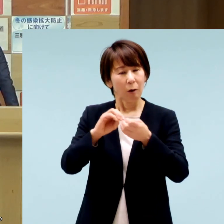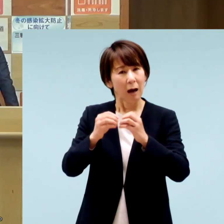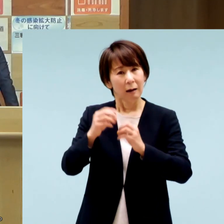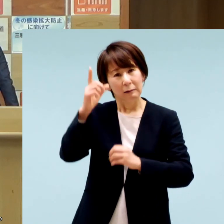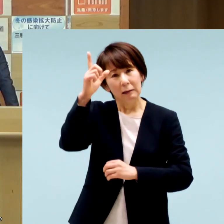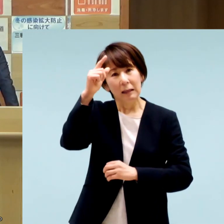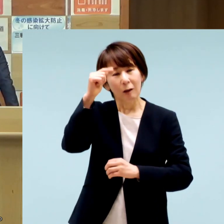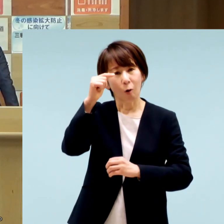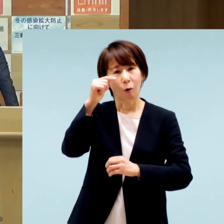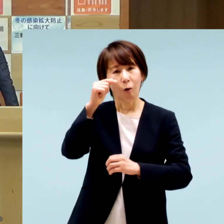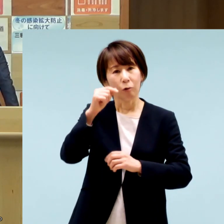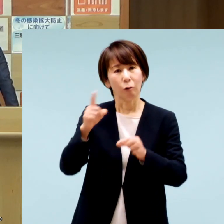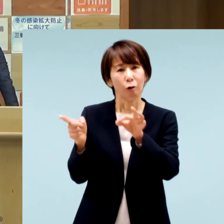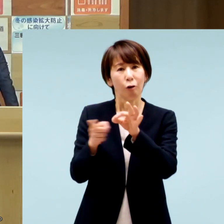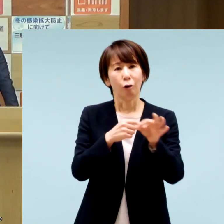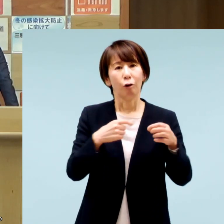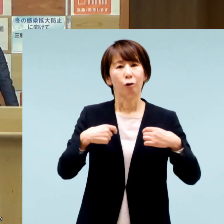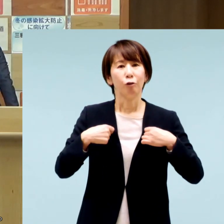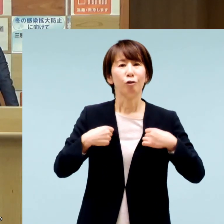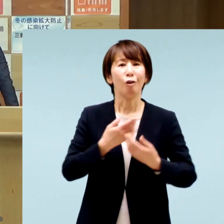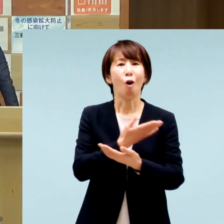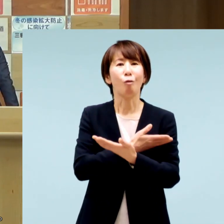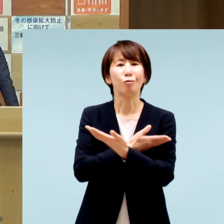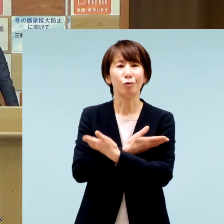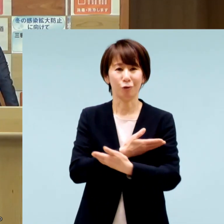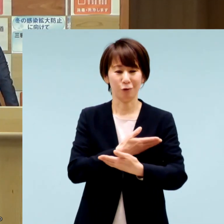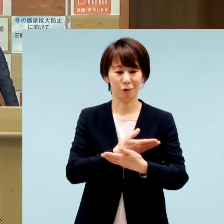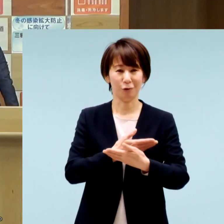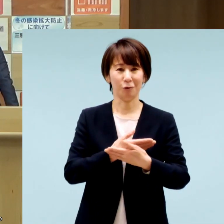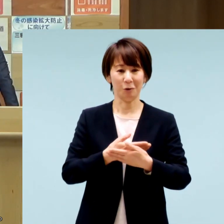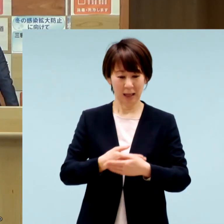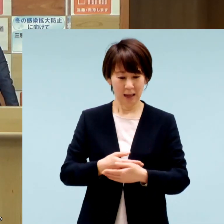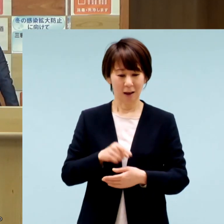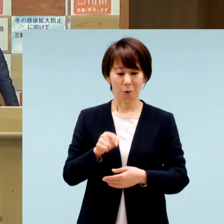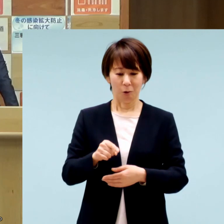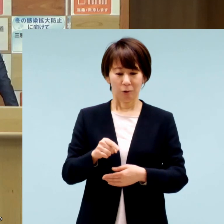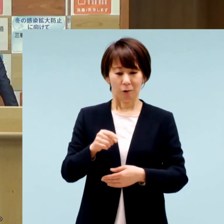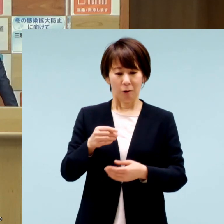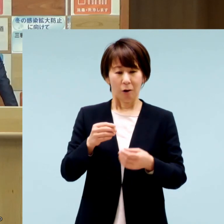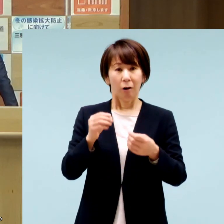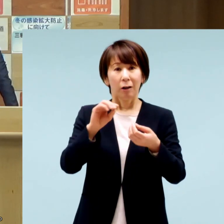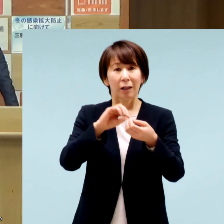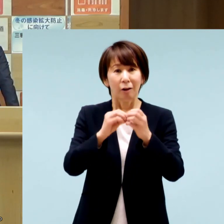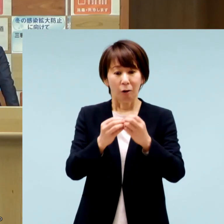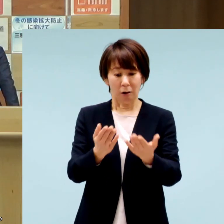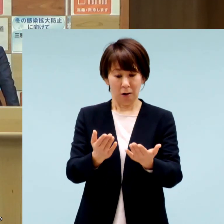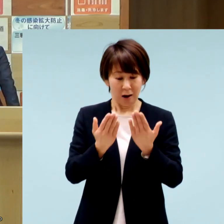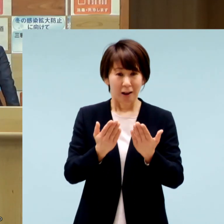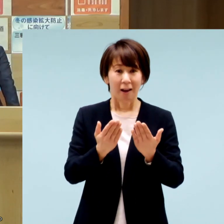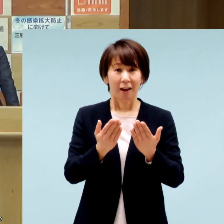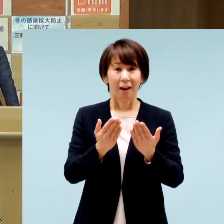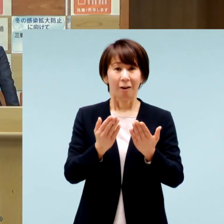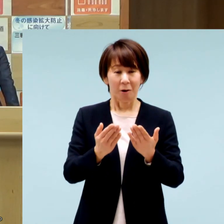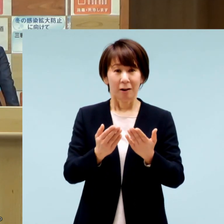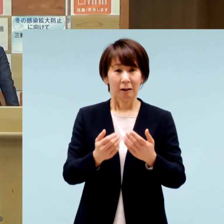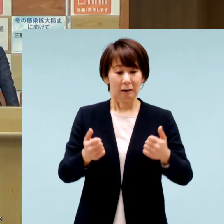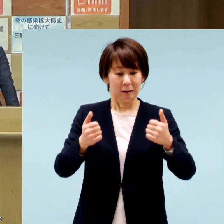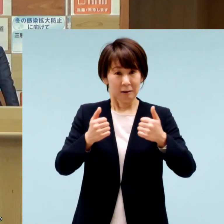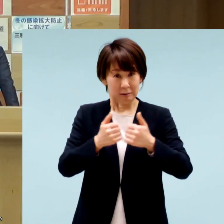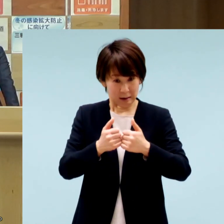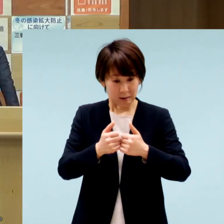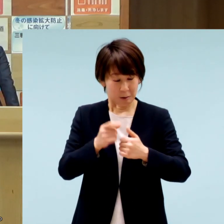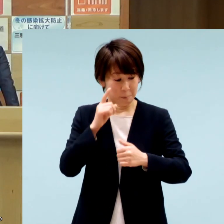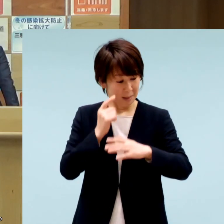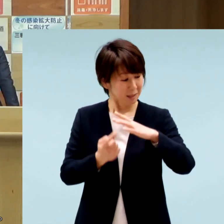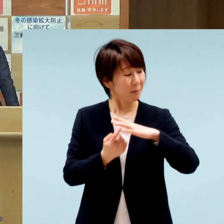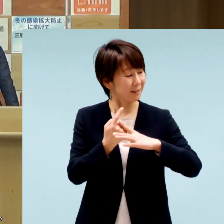、いやこの色は派手ですよねってことでこれで試合するのって結構目立ちますよねみたいな話